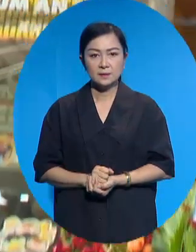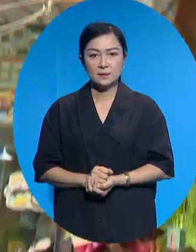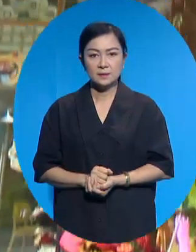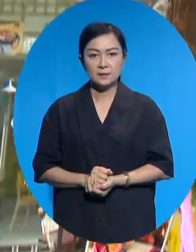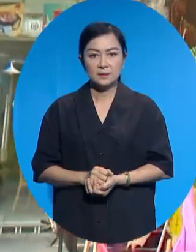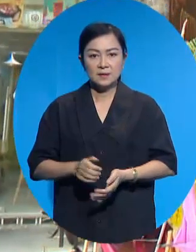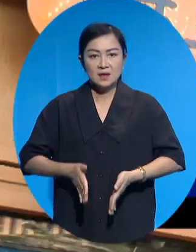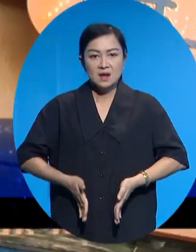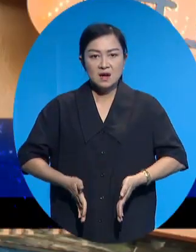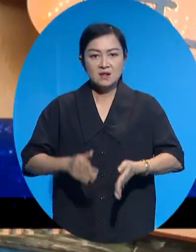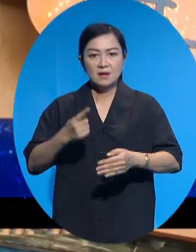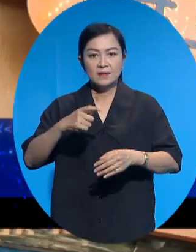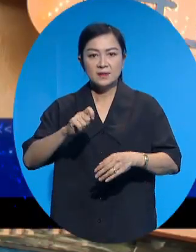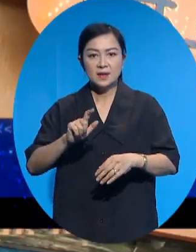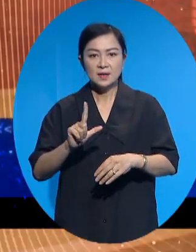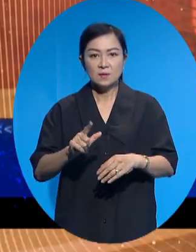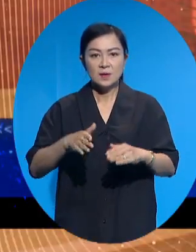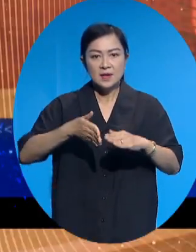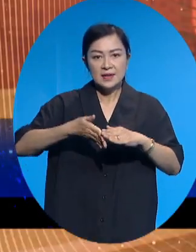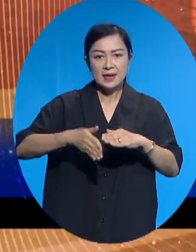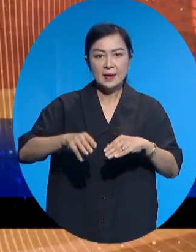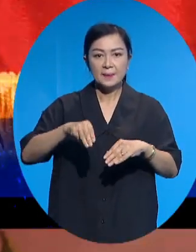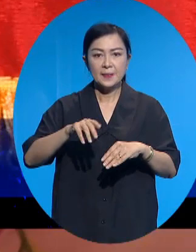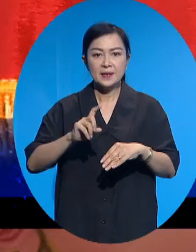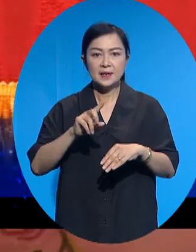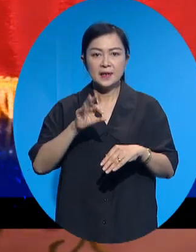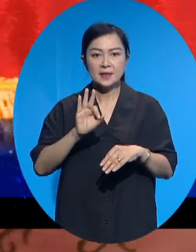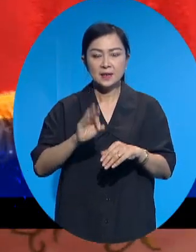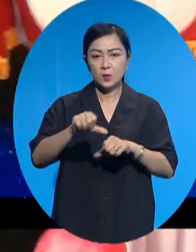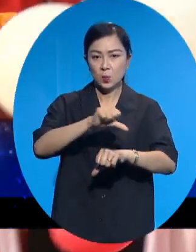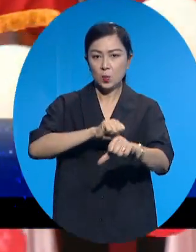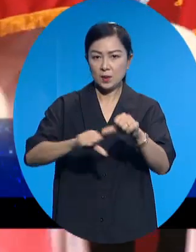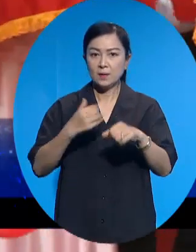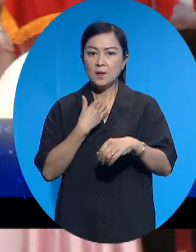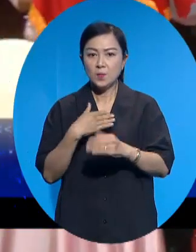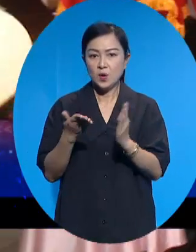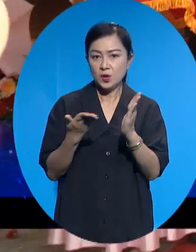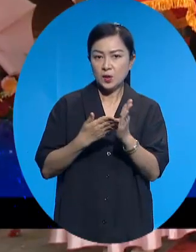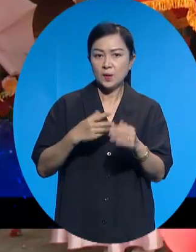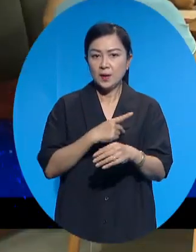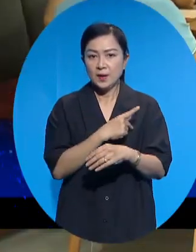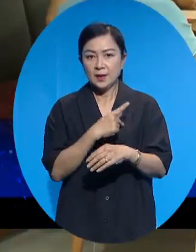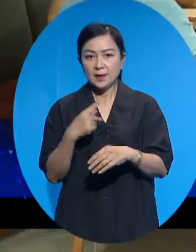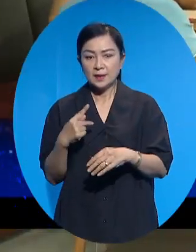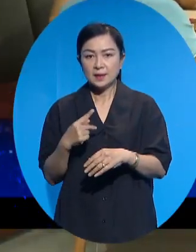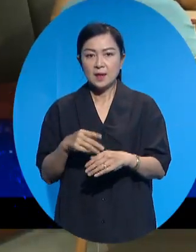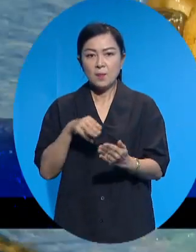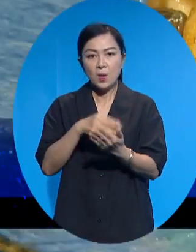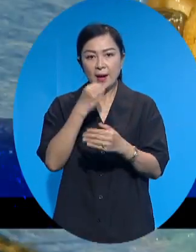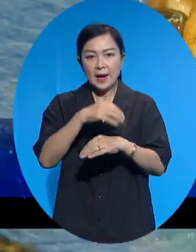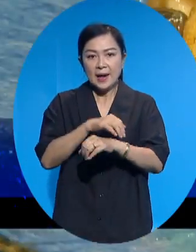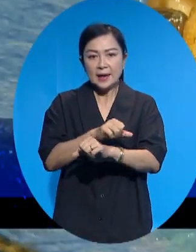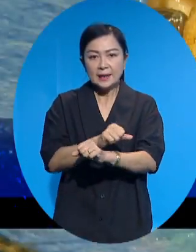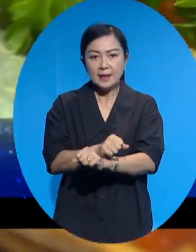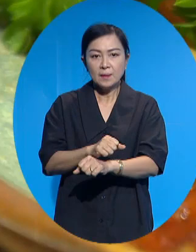tọa lạc trên có Đường Ẩm Thực Phan Xích Long nhà hàng me danasy đi vào hoạt động với mong muốn giới thiệu đến thực khách Việt các món ăn mang